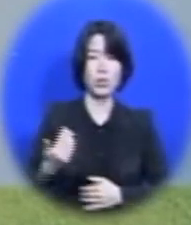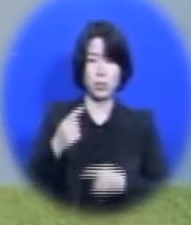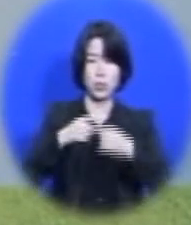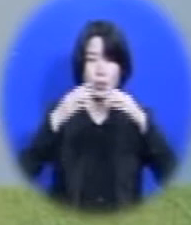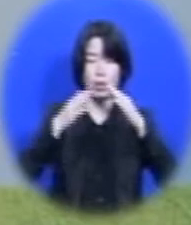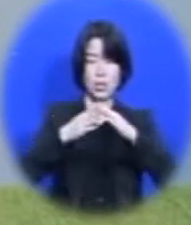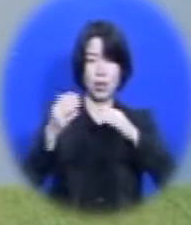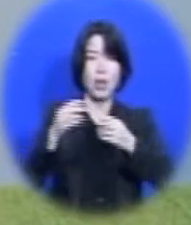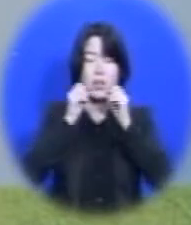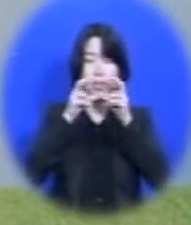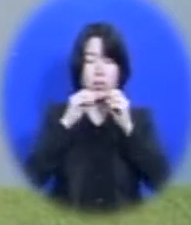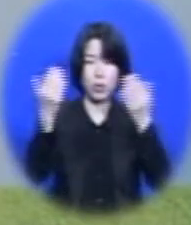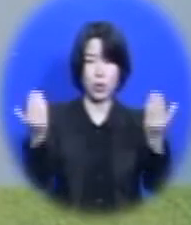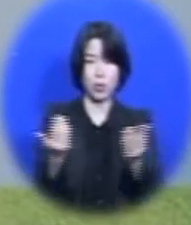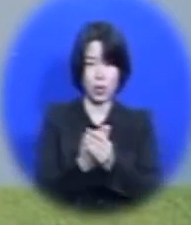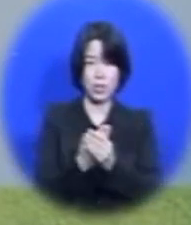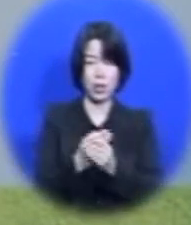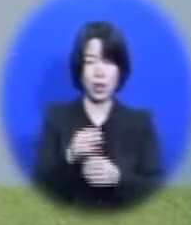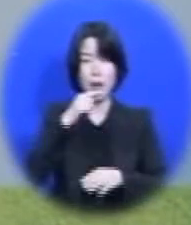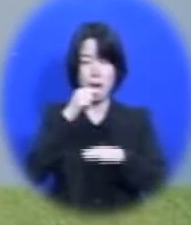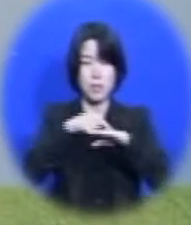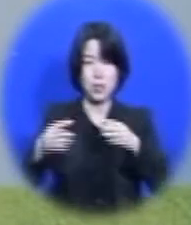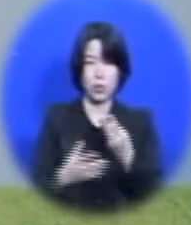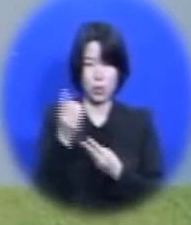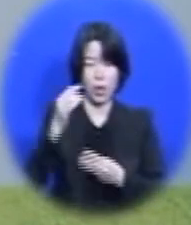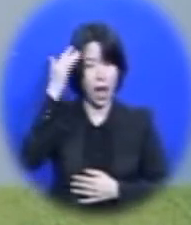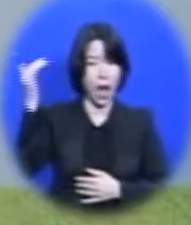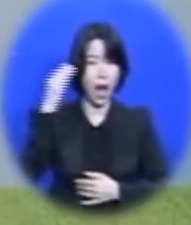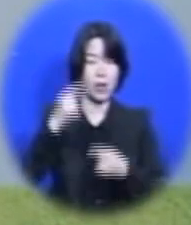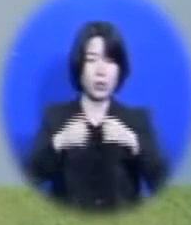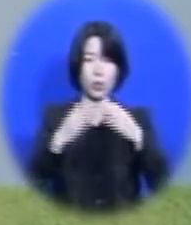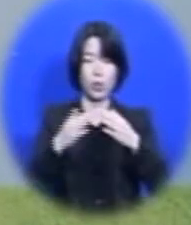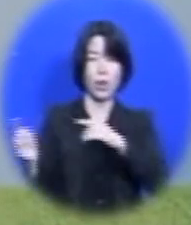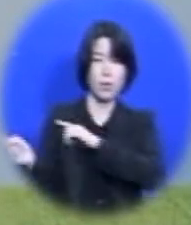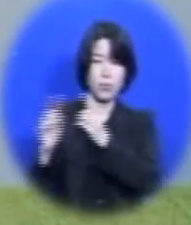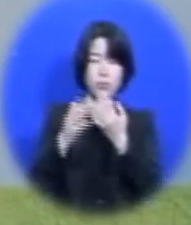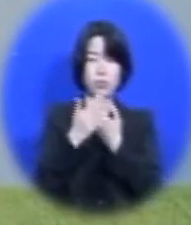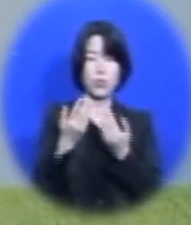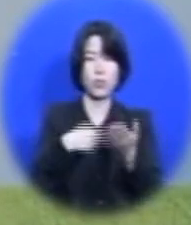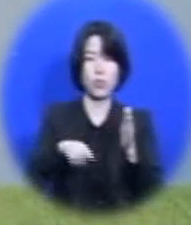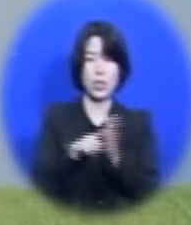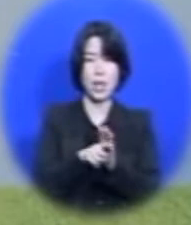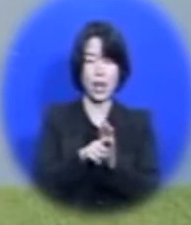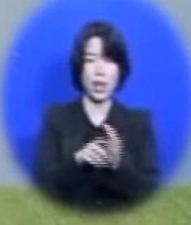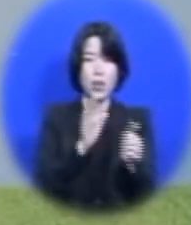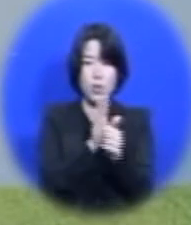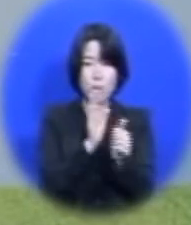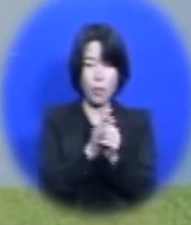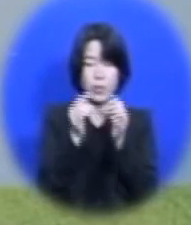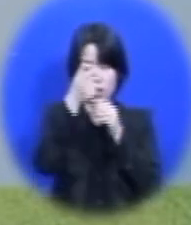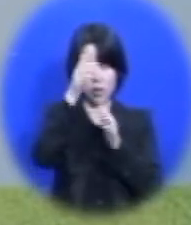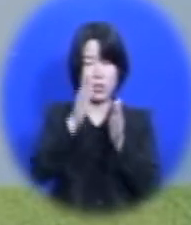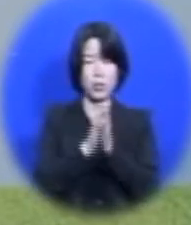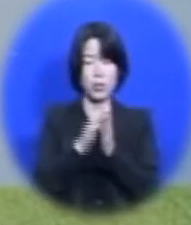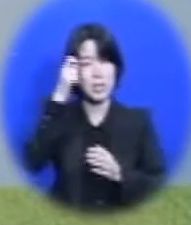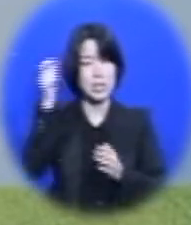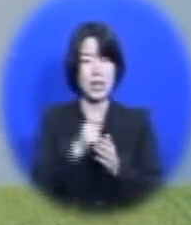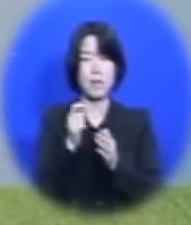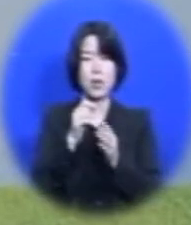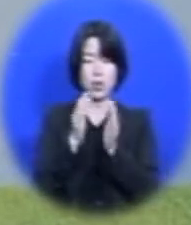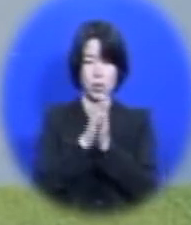선교 완성과 민족의 통일과 한국교회의 부흥을 위한 중보기도 새벽기도회를 매일 새벽에 합니다.